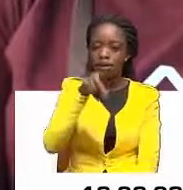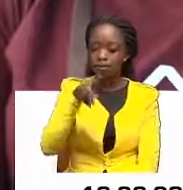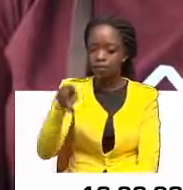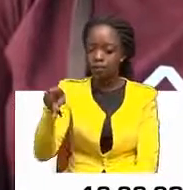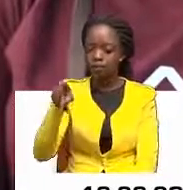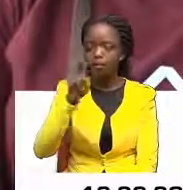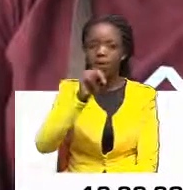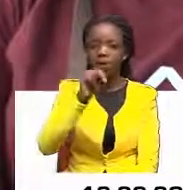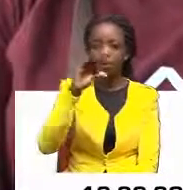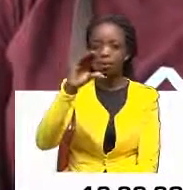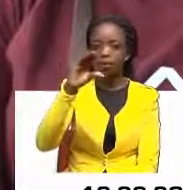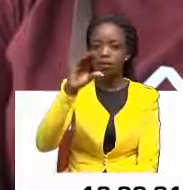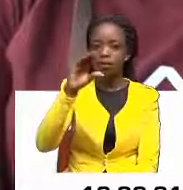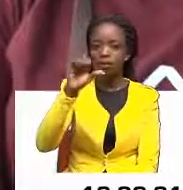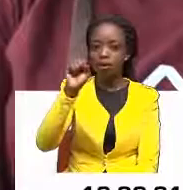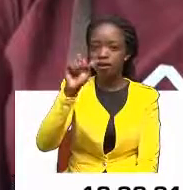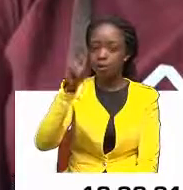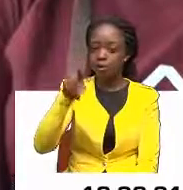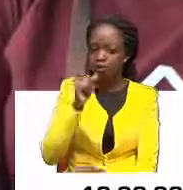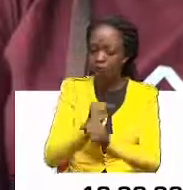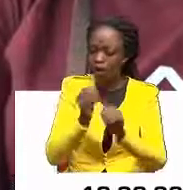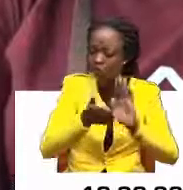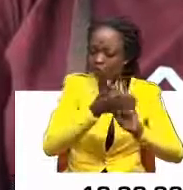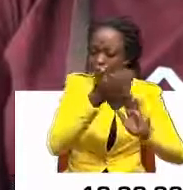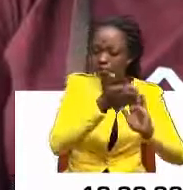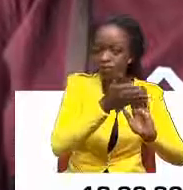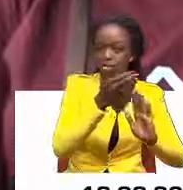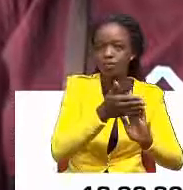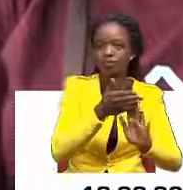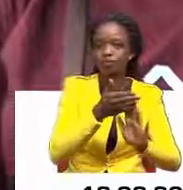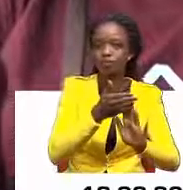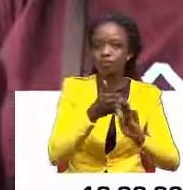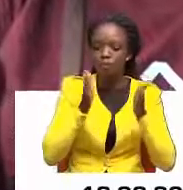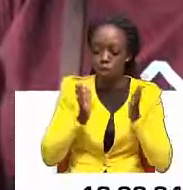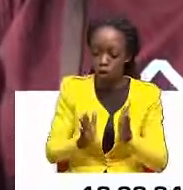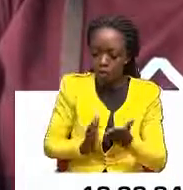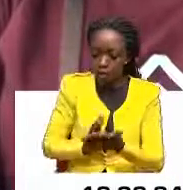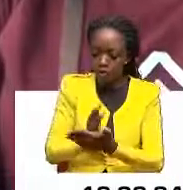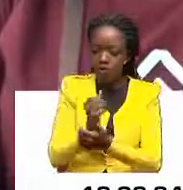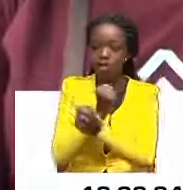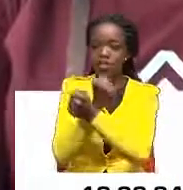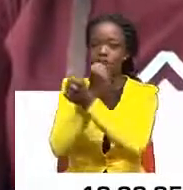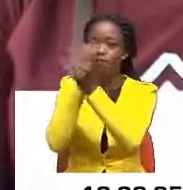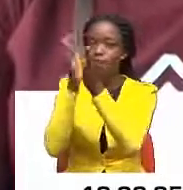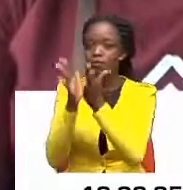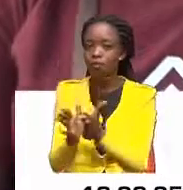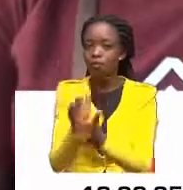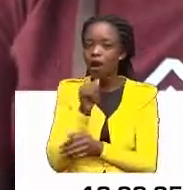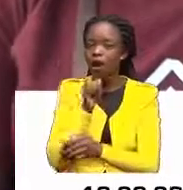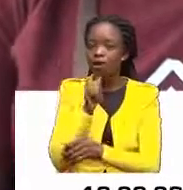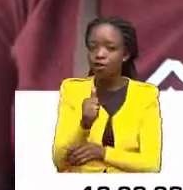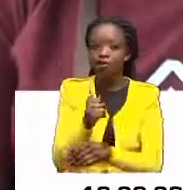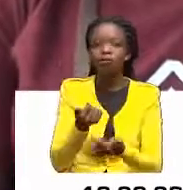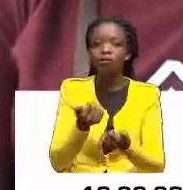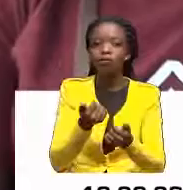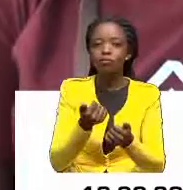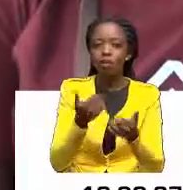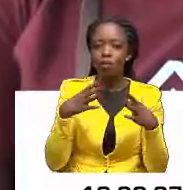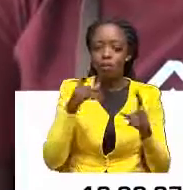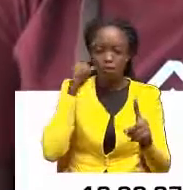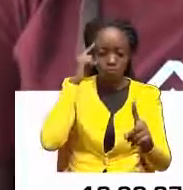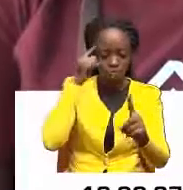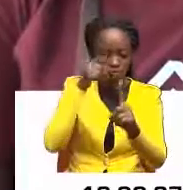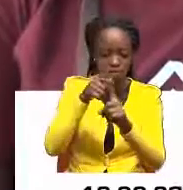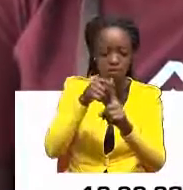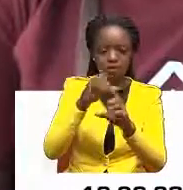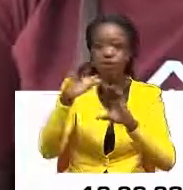NSP Commission to work in speed to ensure that human rights defenders are not arbitrarily targeted